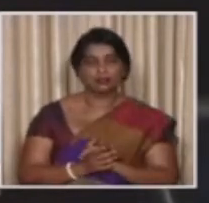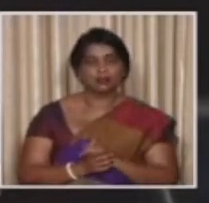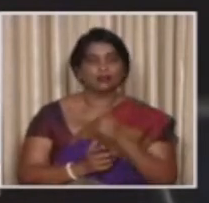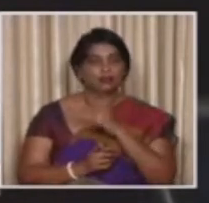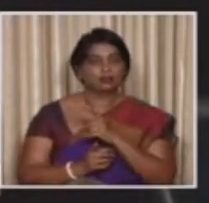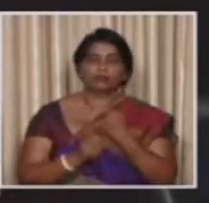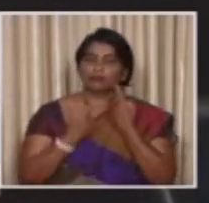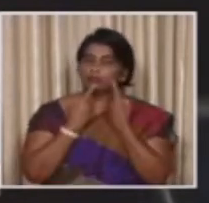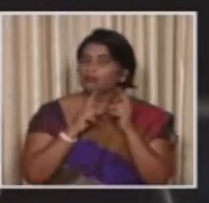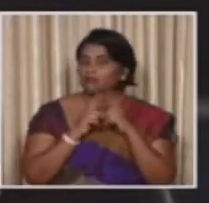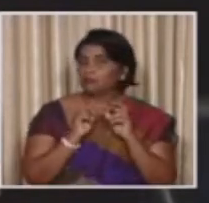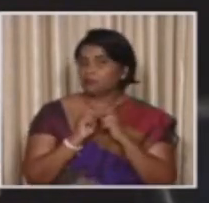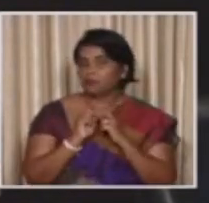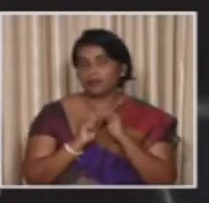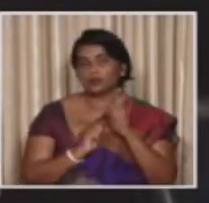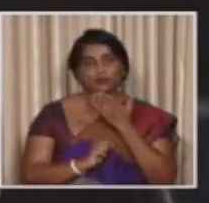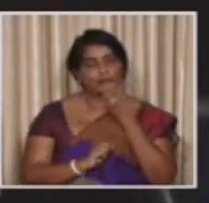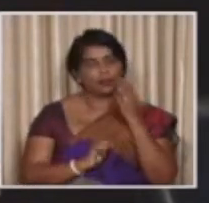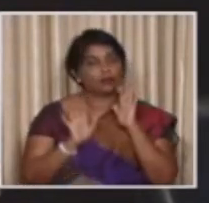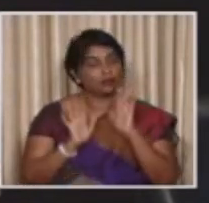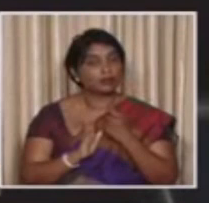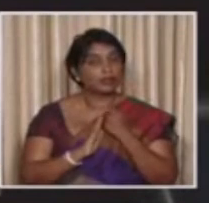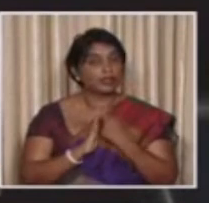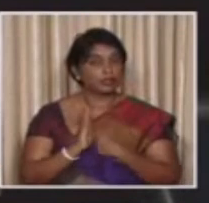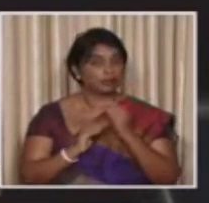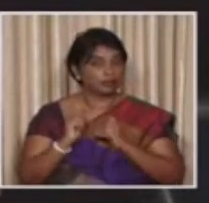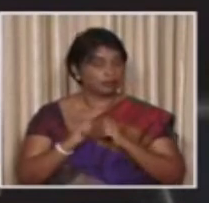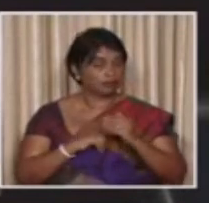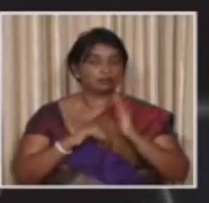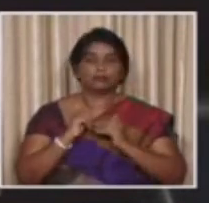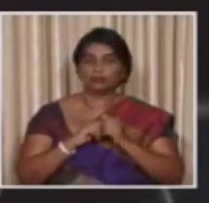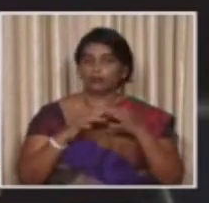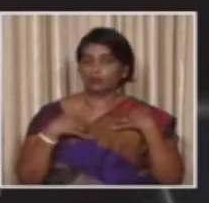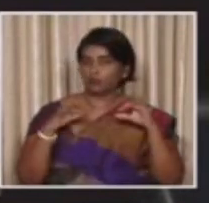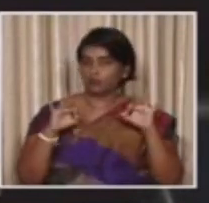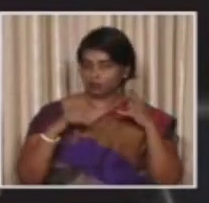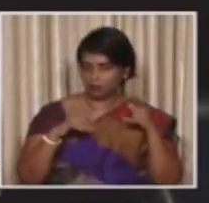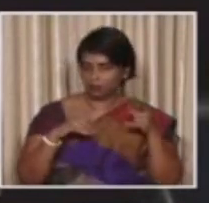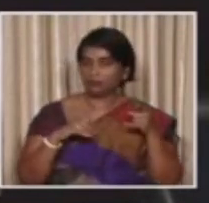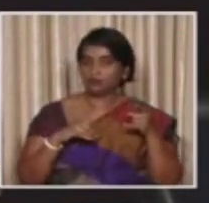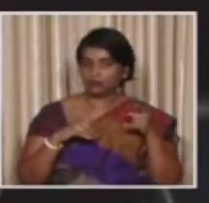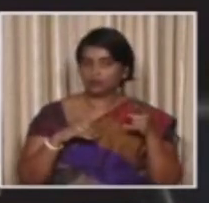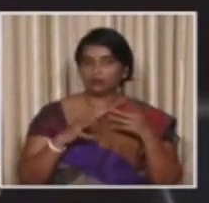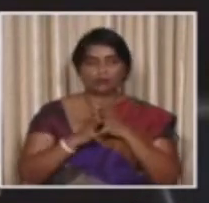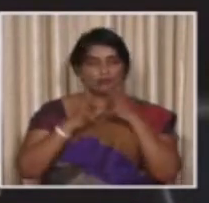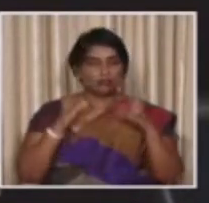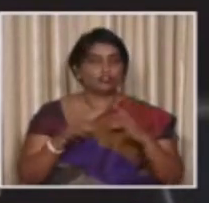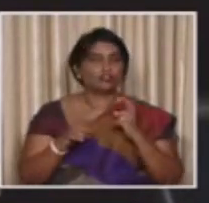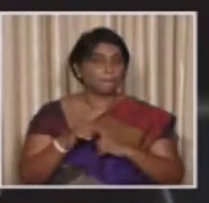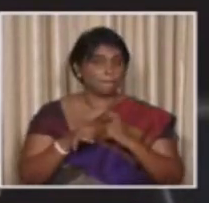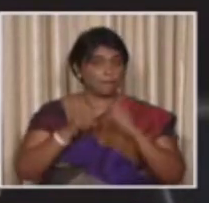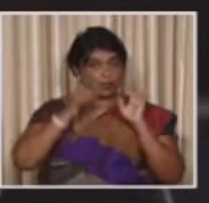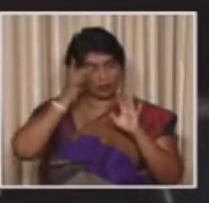නිසා නොයෙක් ගැටලු තිබෙන්න පුළුවන්. ඒ වගේම මේ නීති ක්‍රියාත්මක කිරීමේ යාන්ත්‍රණයේ තියෙන දුර්වලතාවයන් බරපතල ප්‍රශ්නයක් වෙලා